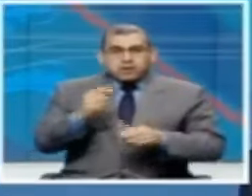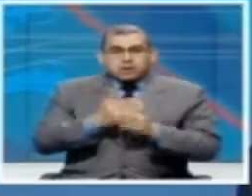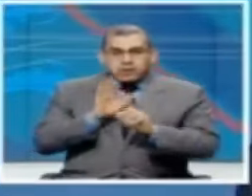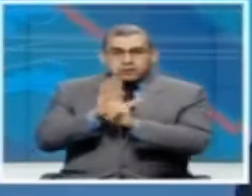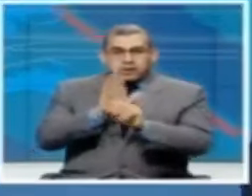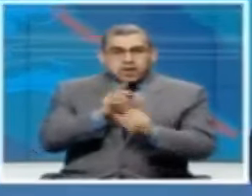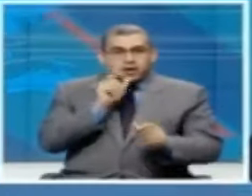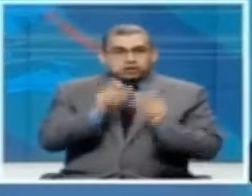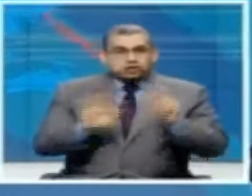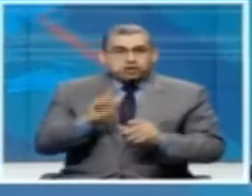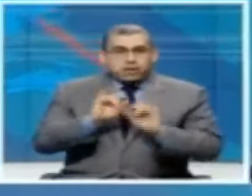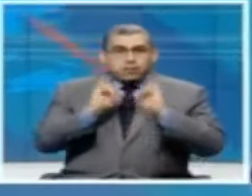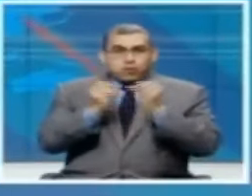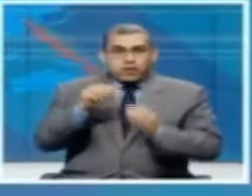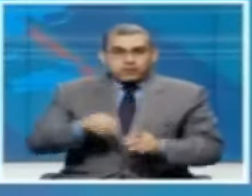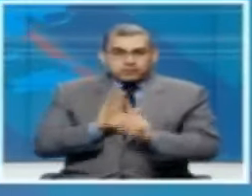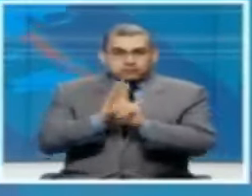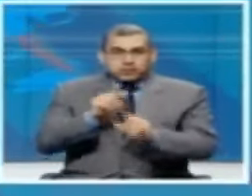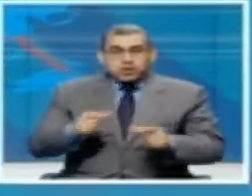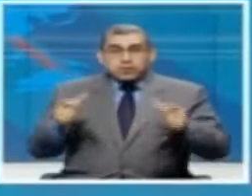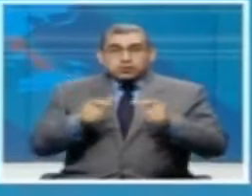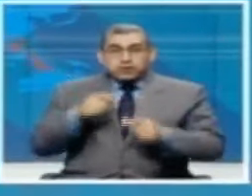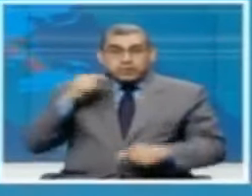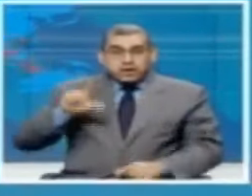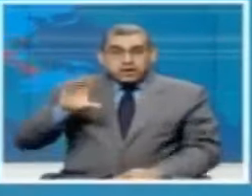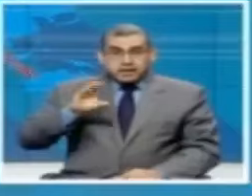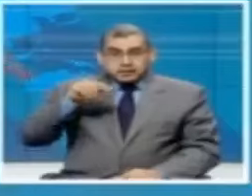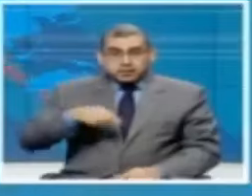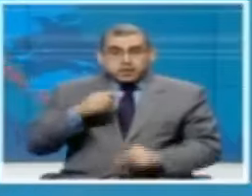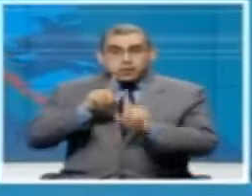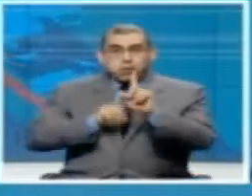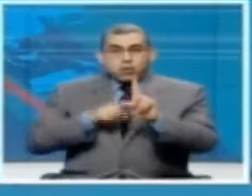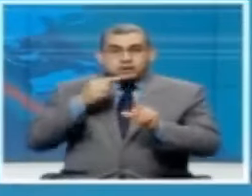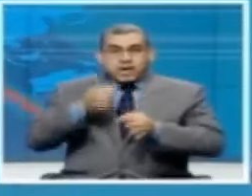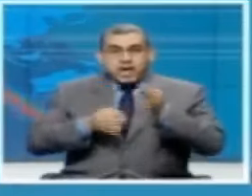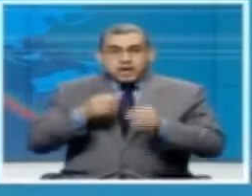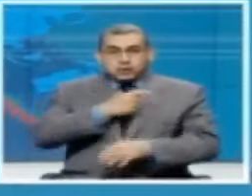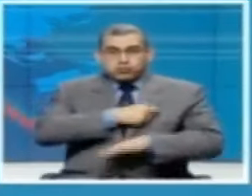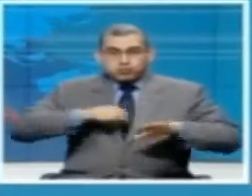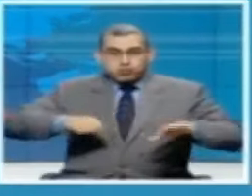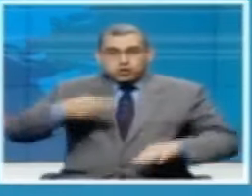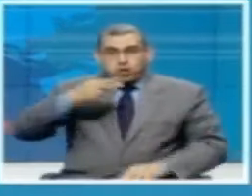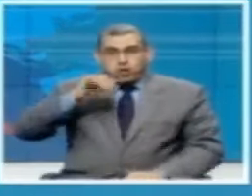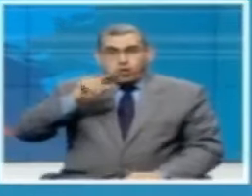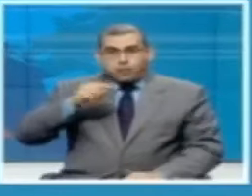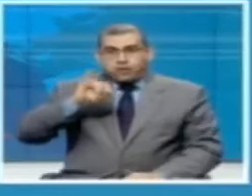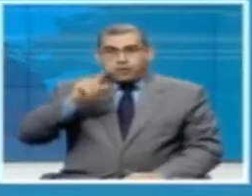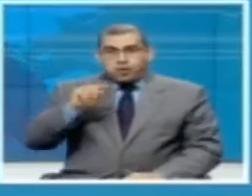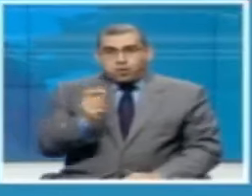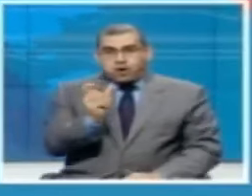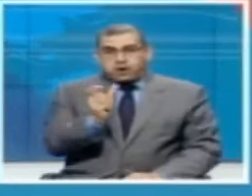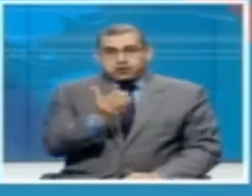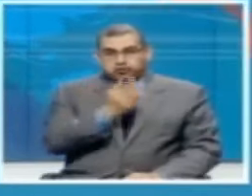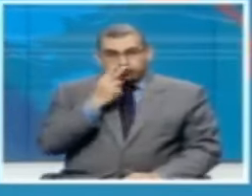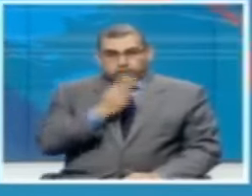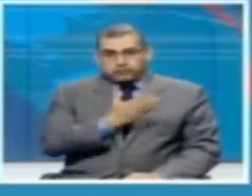والمجتمع جاء ذلك خلال الاجتماع الذي عقده الرئيس عبد الفتاح السيسي مع وزير العدل المستشار عمر مروان